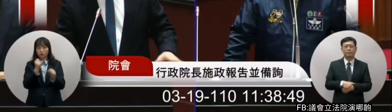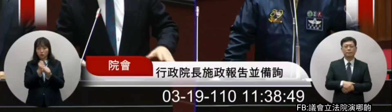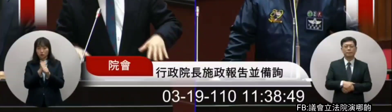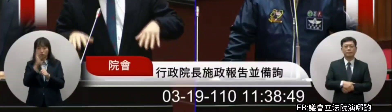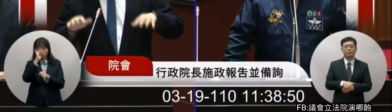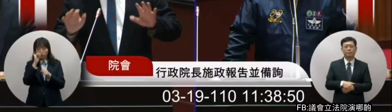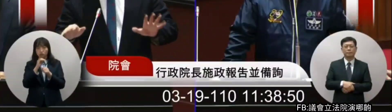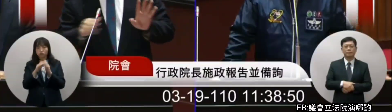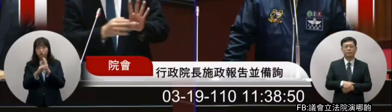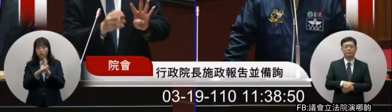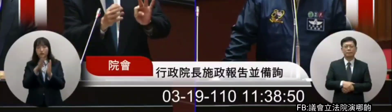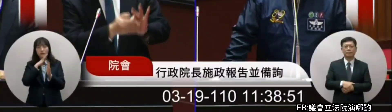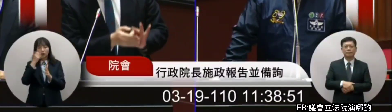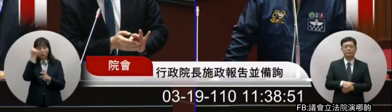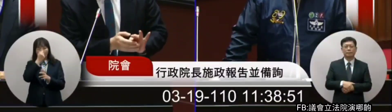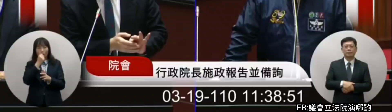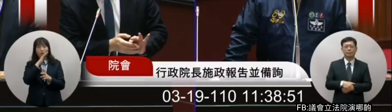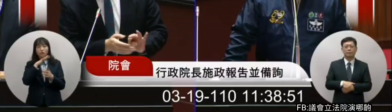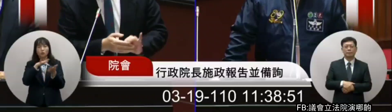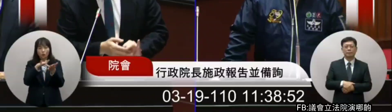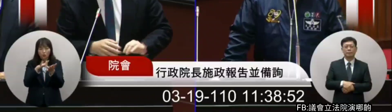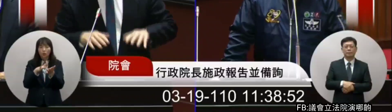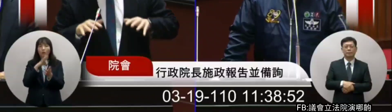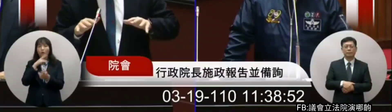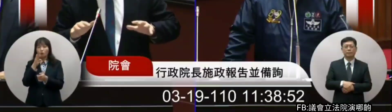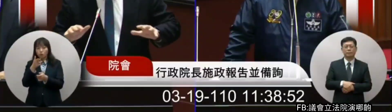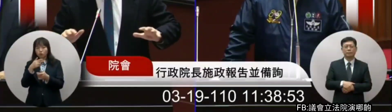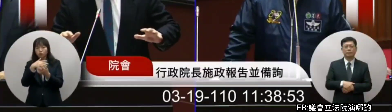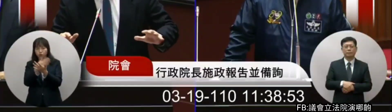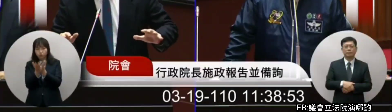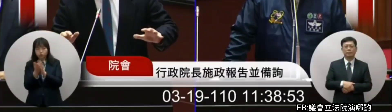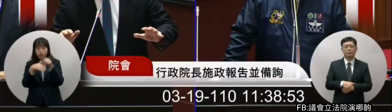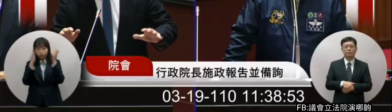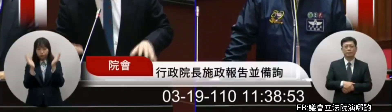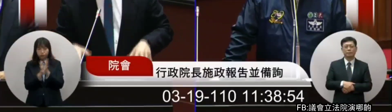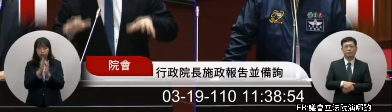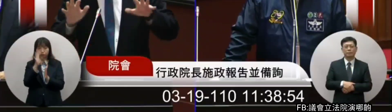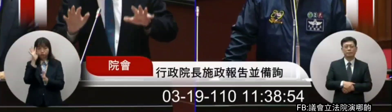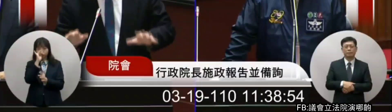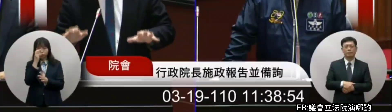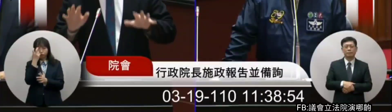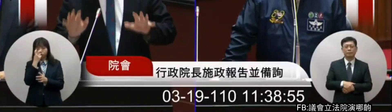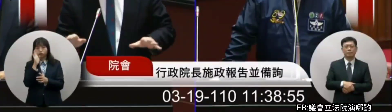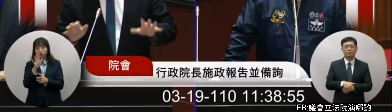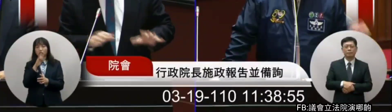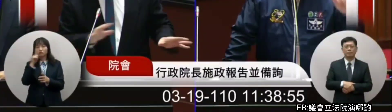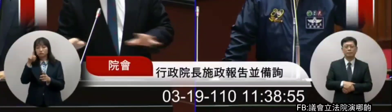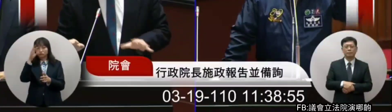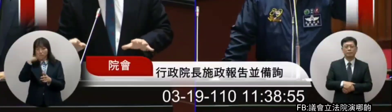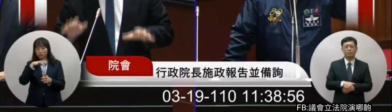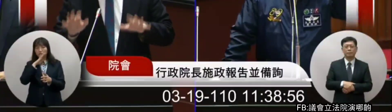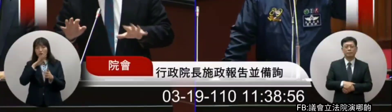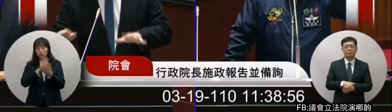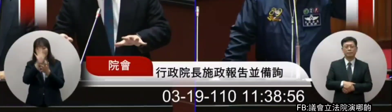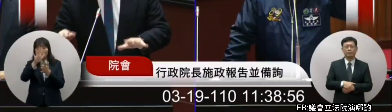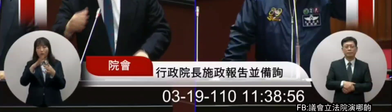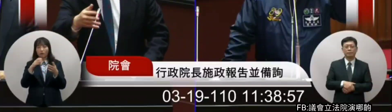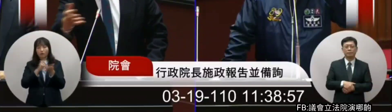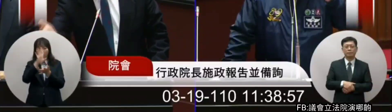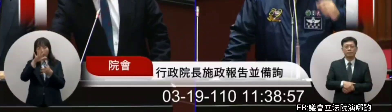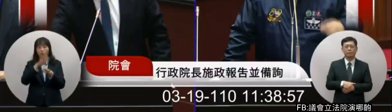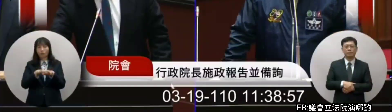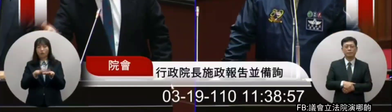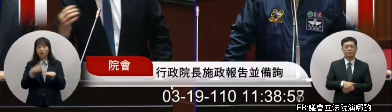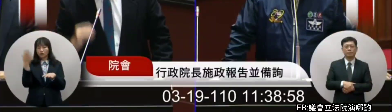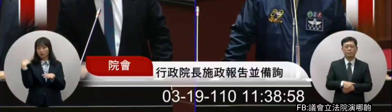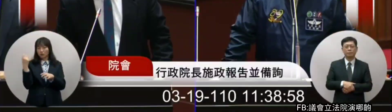进行，我们全部的扫黑、肃枪、肃毒，哦，这些全面的在展开。啊，这个委员可以看到，我们接下来的成果一定会一直出来，前